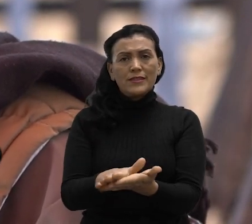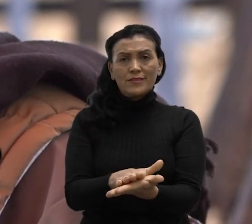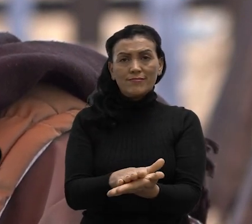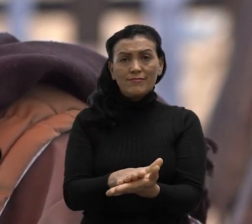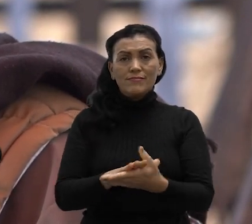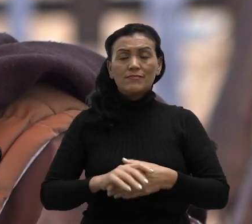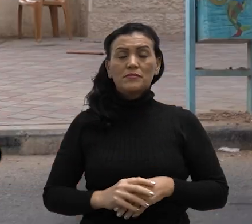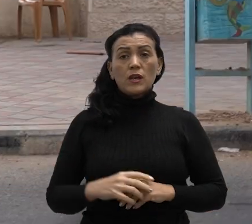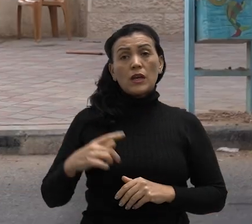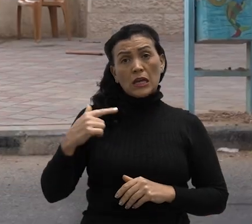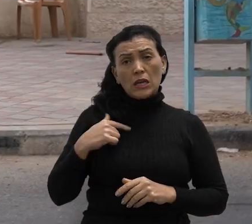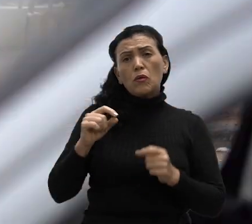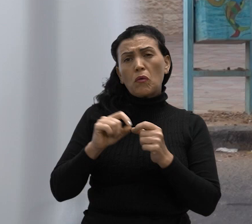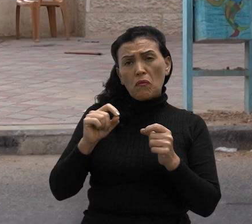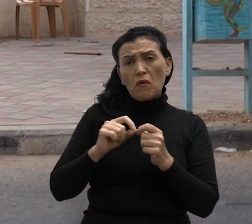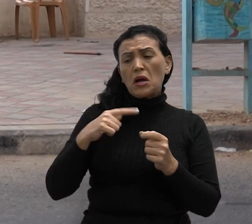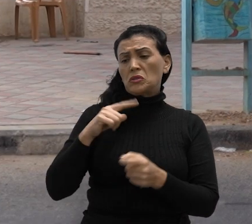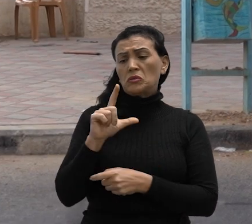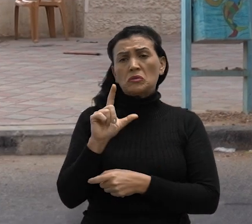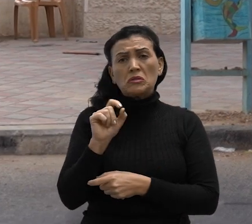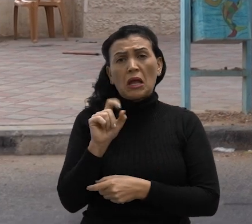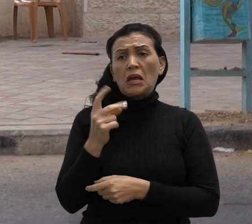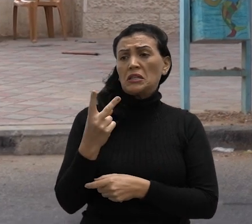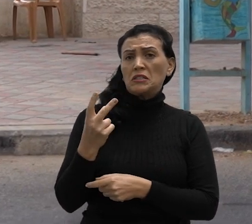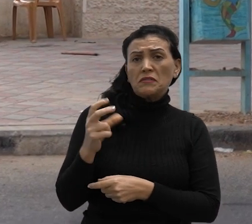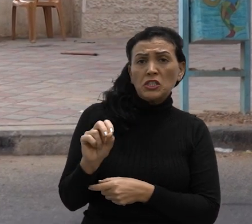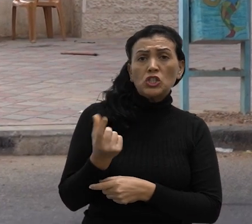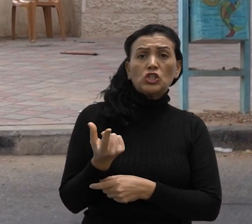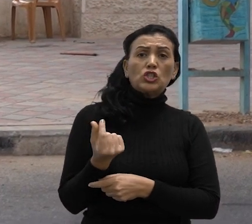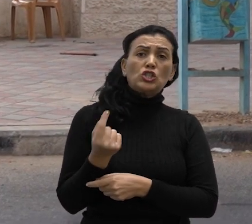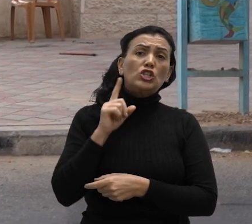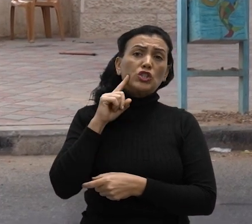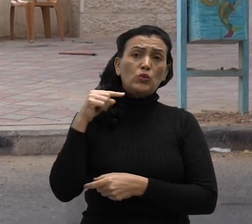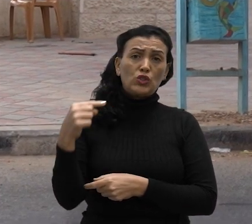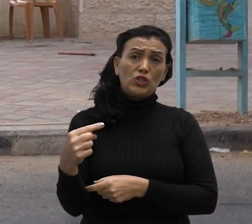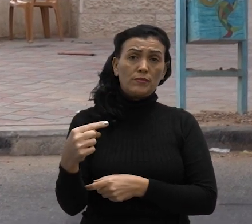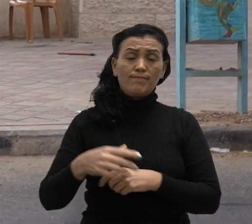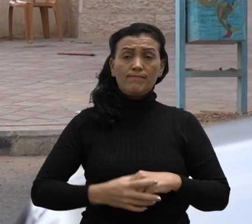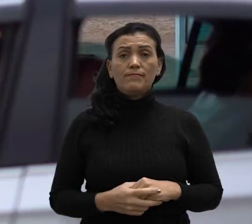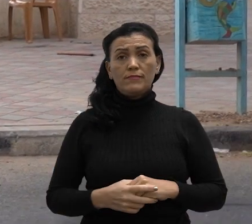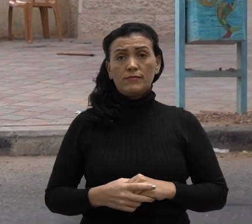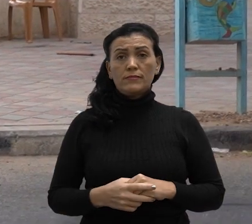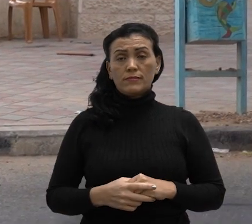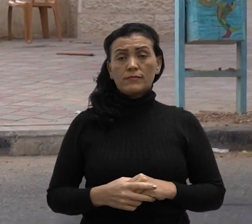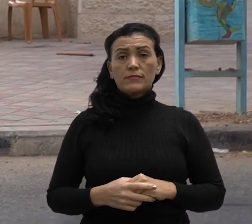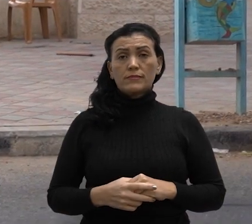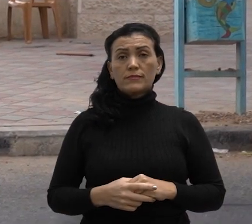بس مش ملاقي، وماشي حياتي فيها، بعمل لي 10 شيكل 20 شيكل.